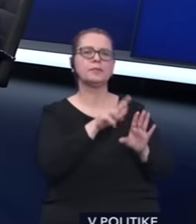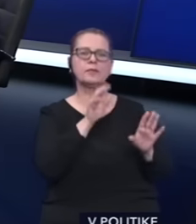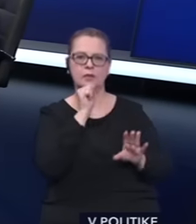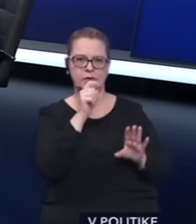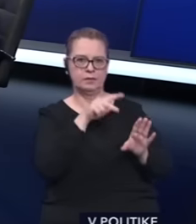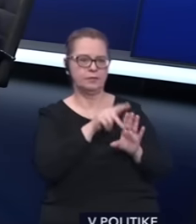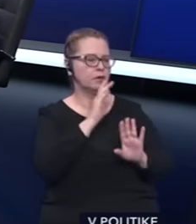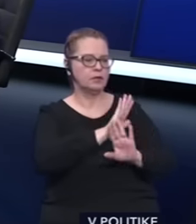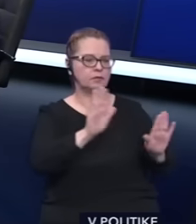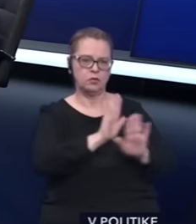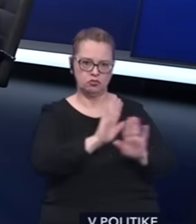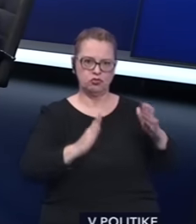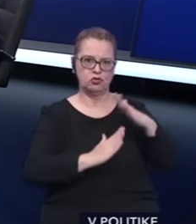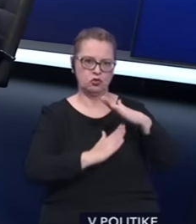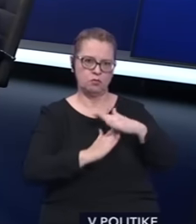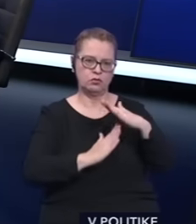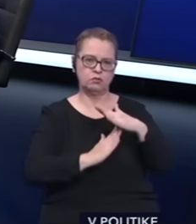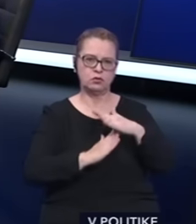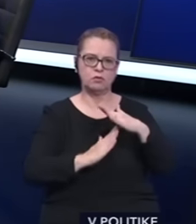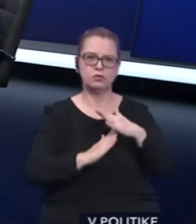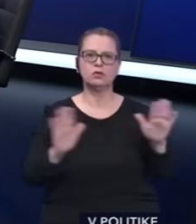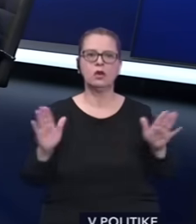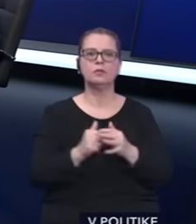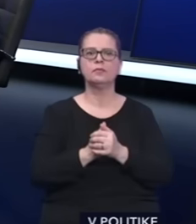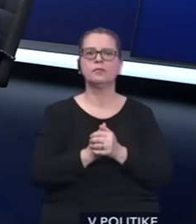a ľuďom už idú zdražovať hypotéky.